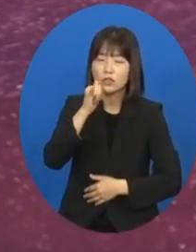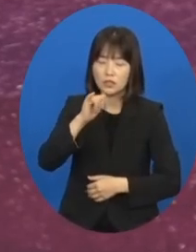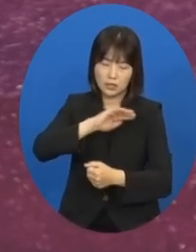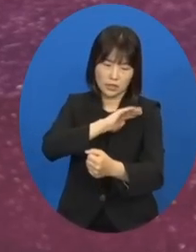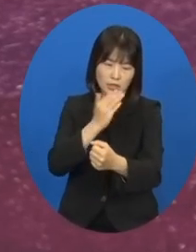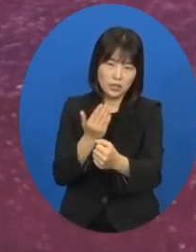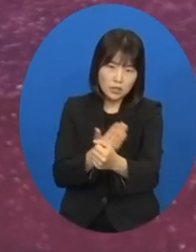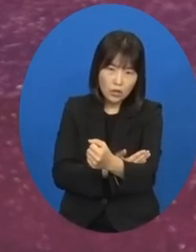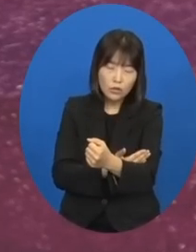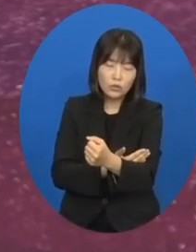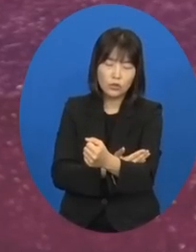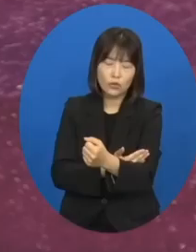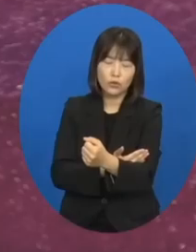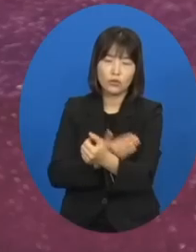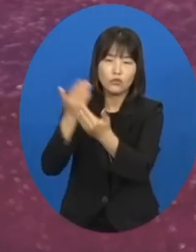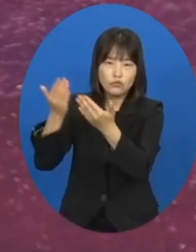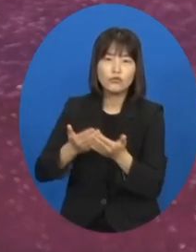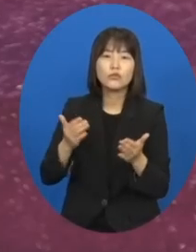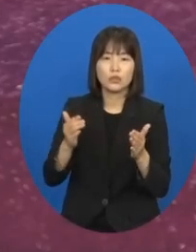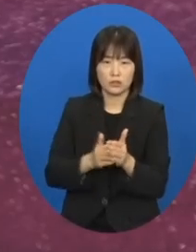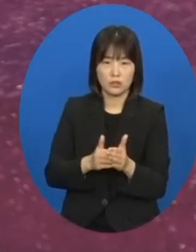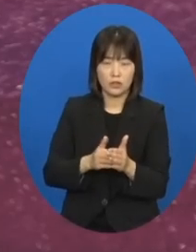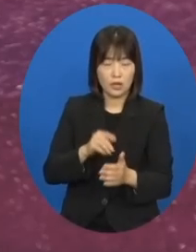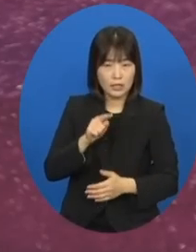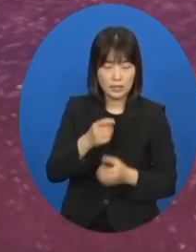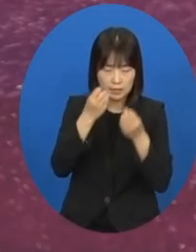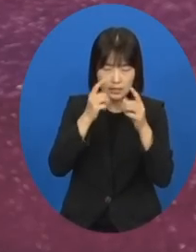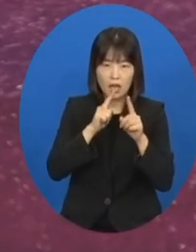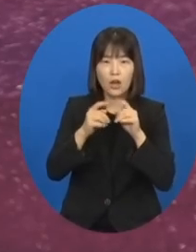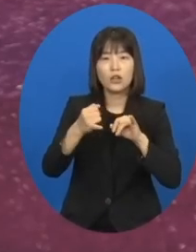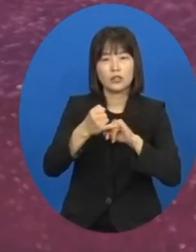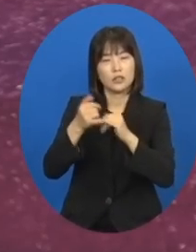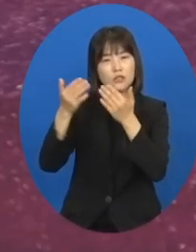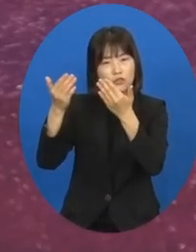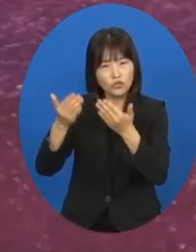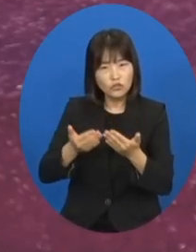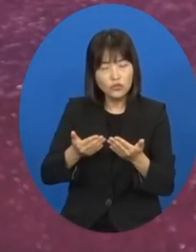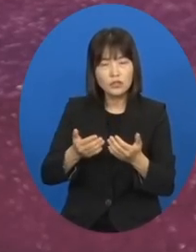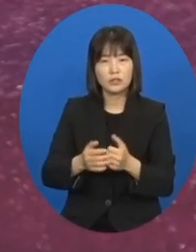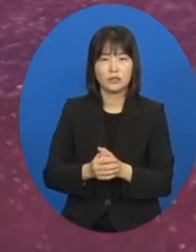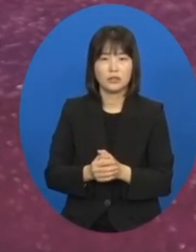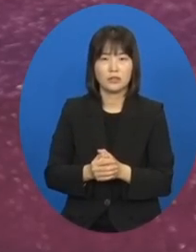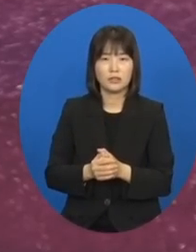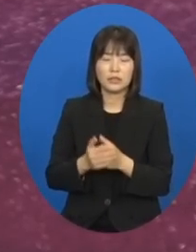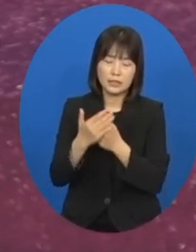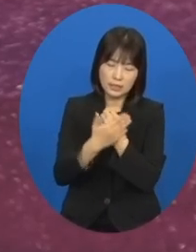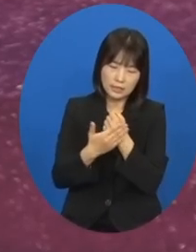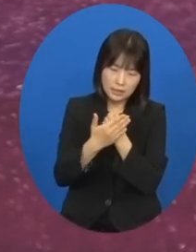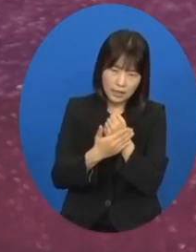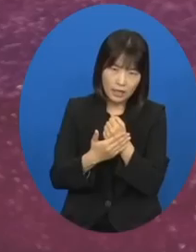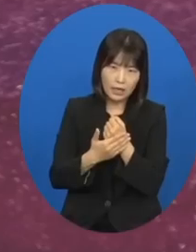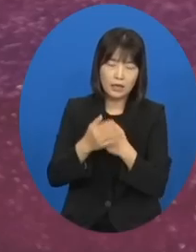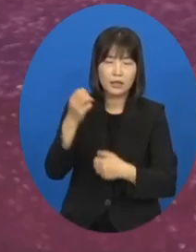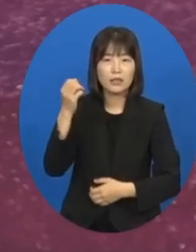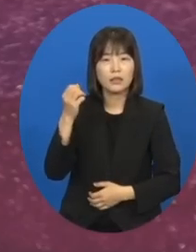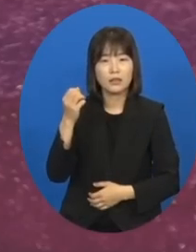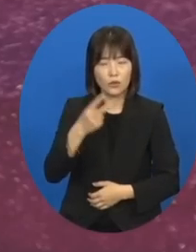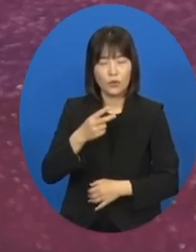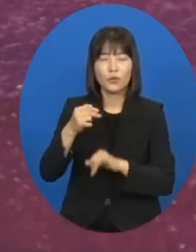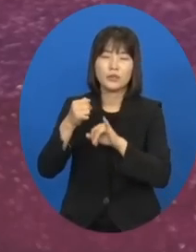능력마저도 우리에게 주셨다는 거예요 이것이 새 언약이 주시는 바로 은혜요 또한